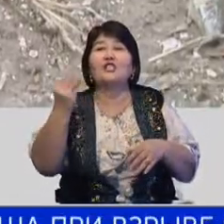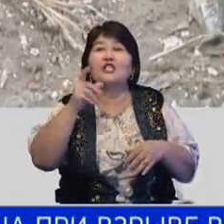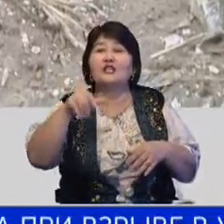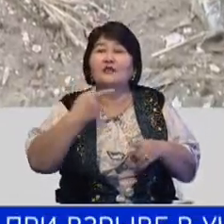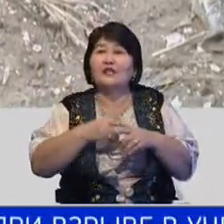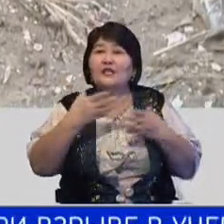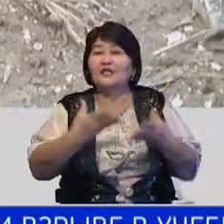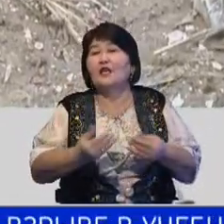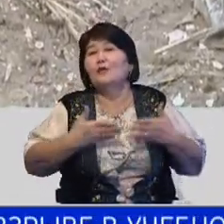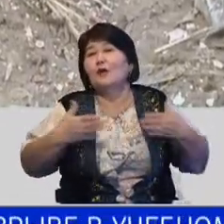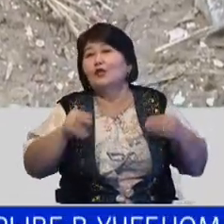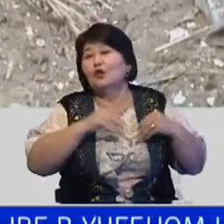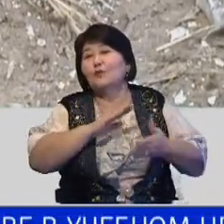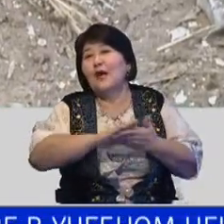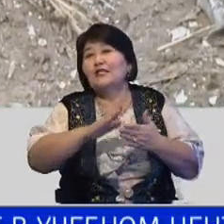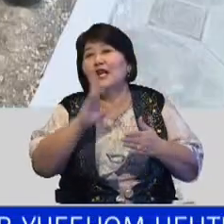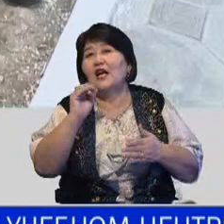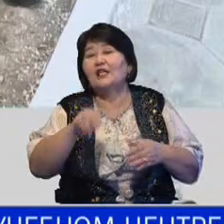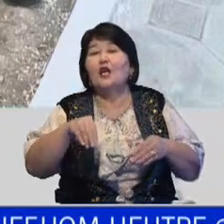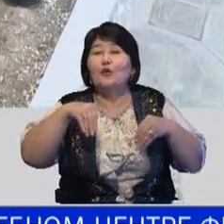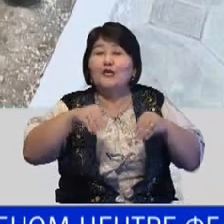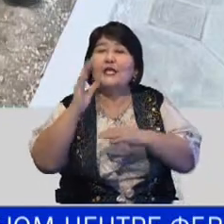этот день провели большую работу по очистке каналов.